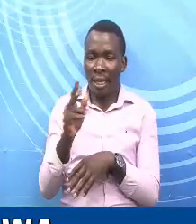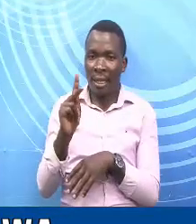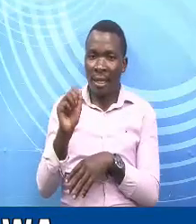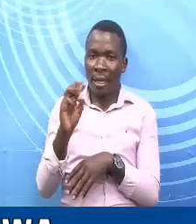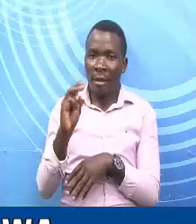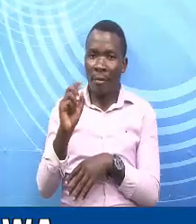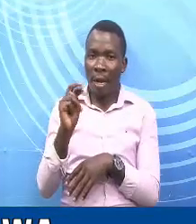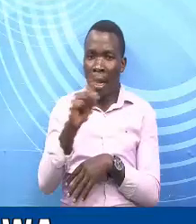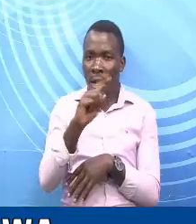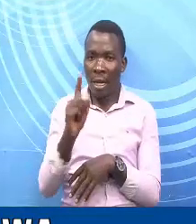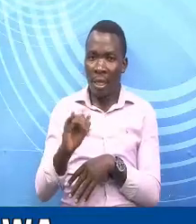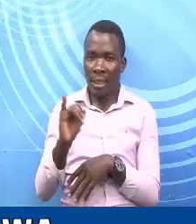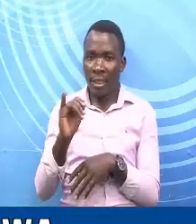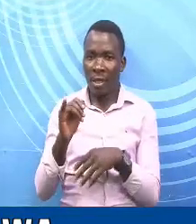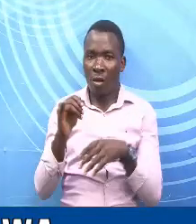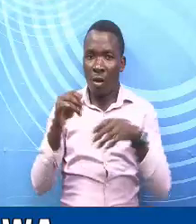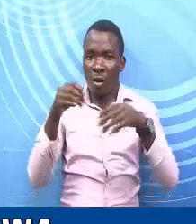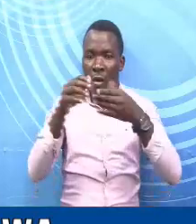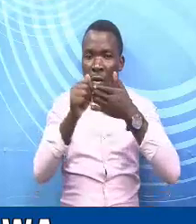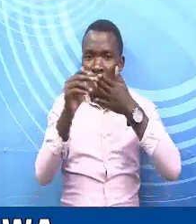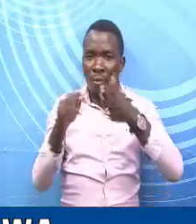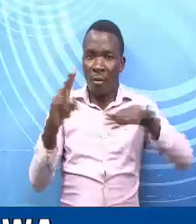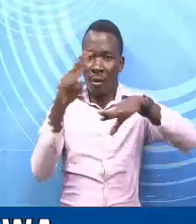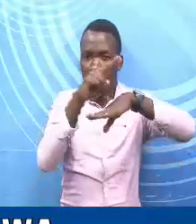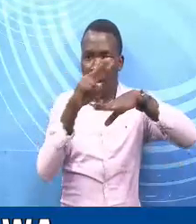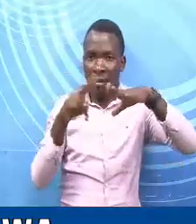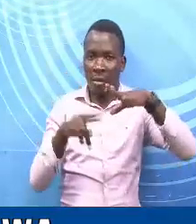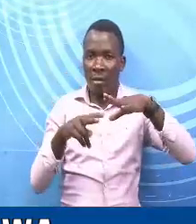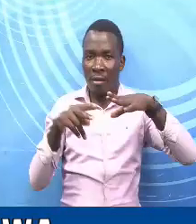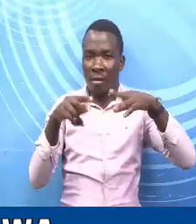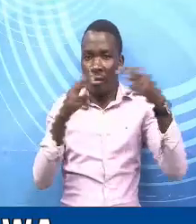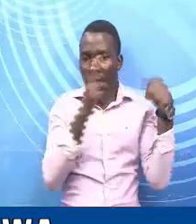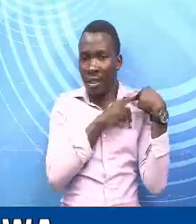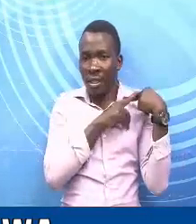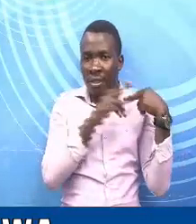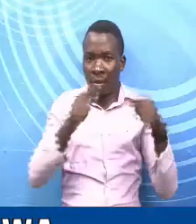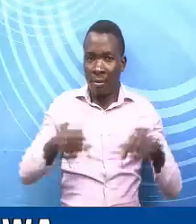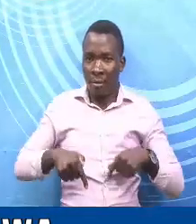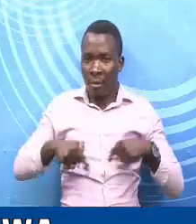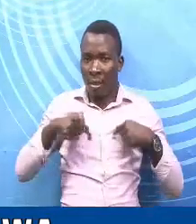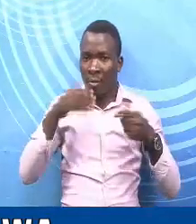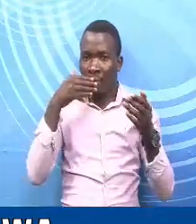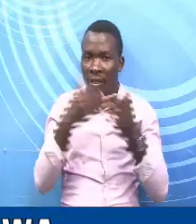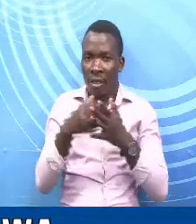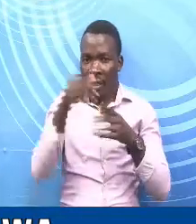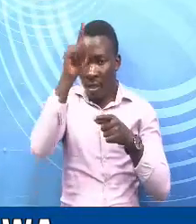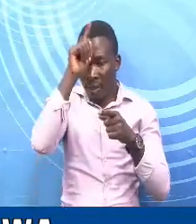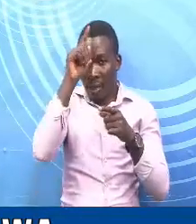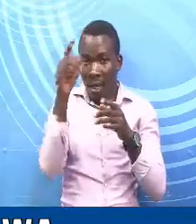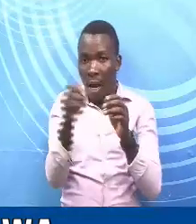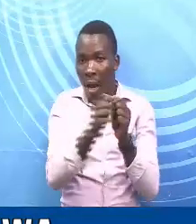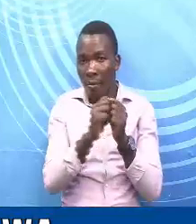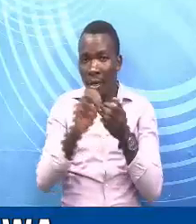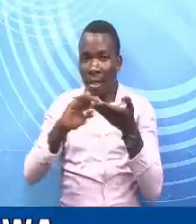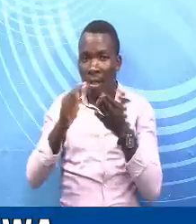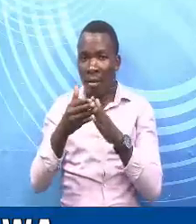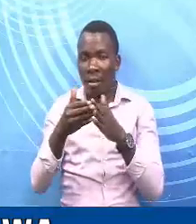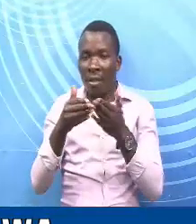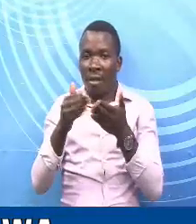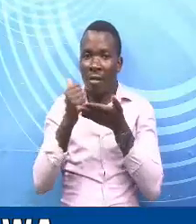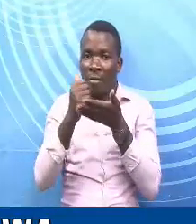wungirije w'akarere ka Musanze ushinzwe imibereho myiza y'abaturage aravuga ko hamwe n'abafatanyabikorwa ubuyobozi bugerageza gufasha abaturage bubigisha kuzamura imyumvire